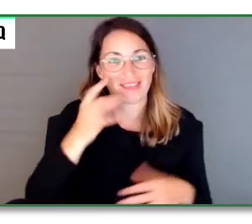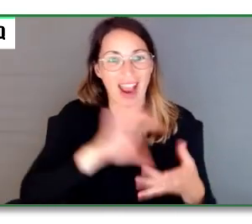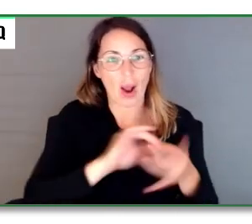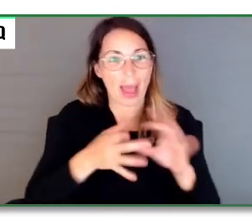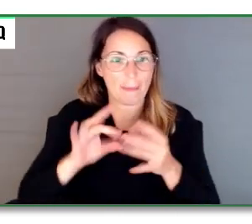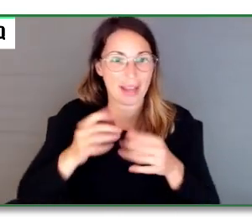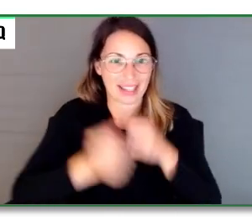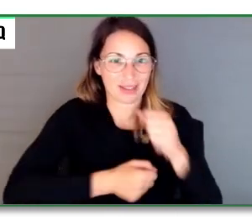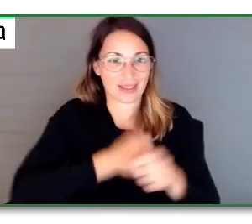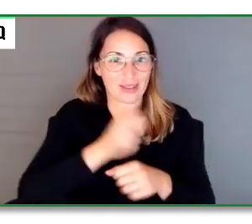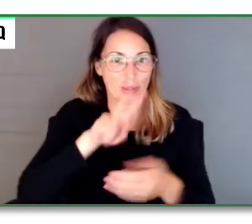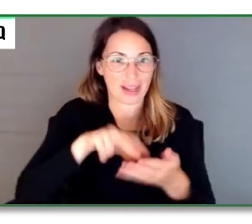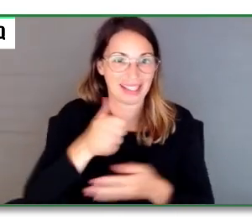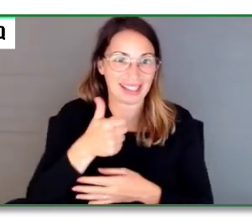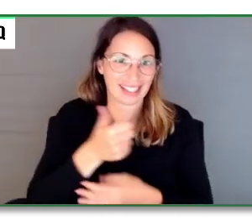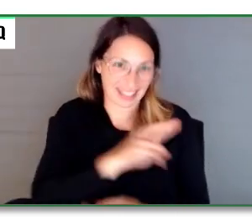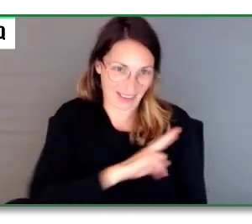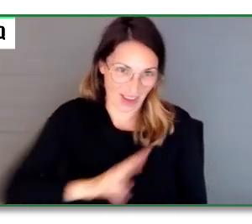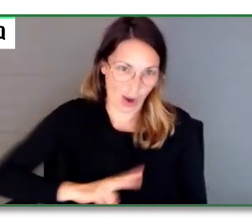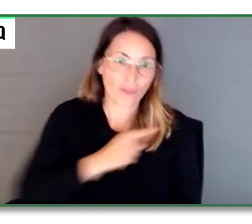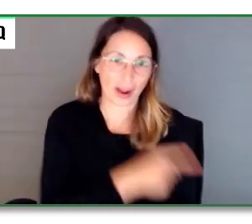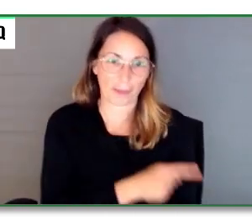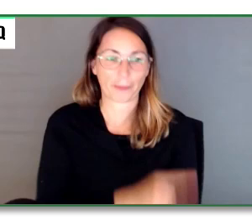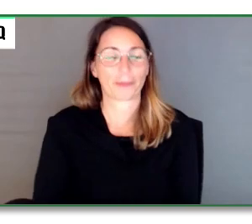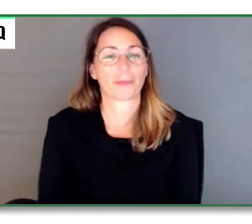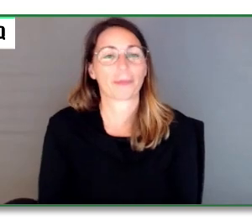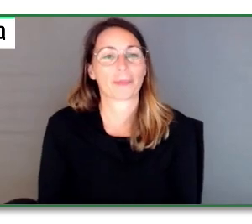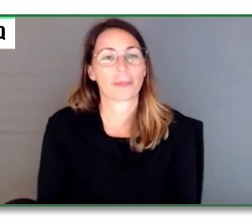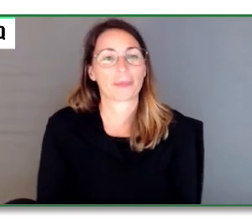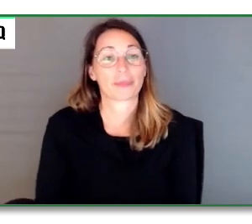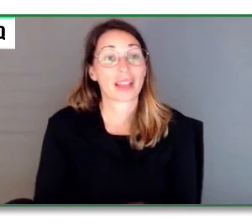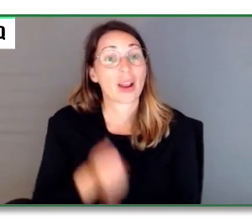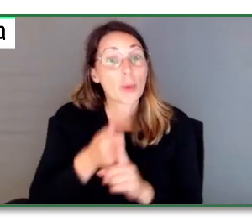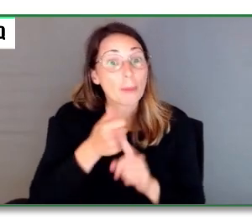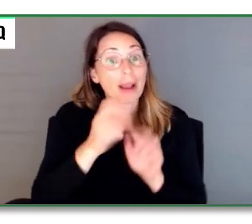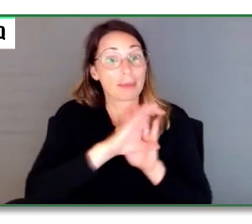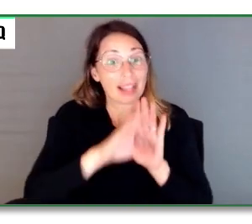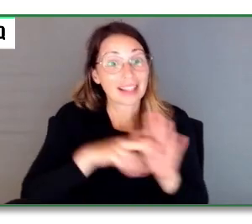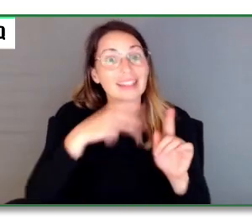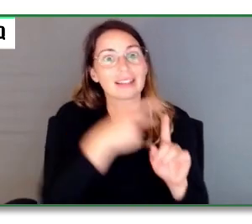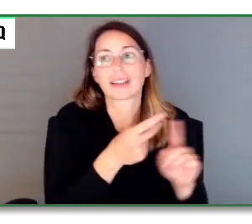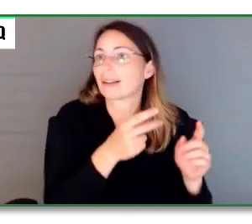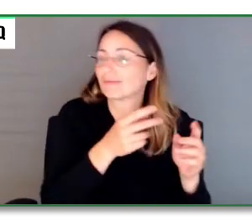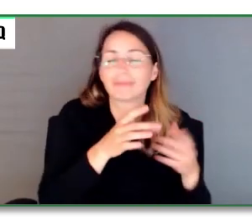2010. Alors, son leadership visionnaire et ses idées